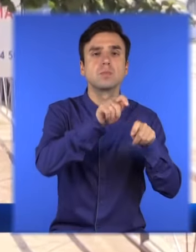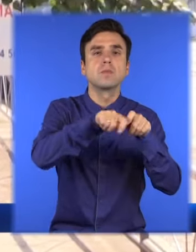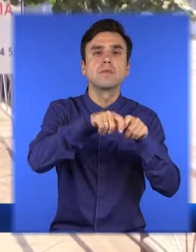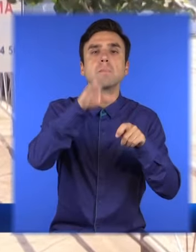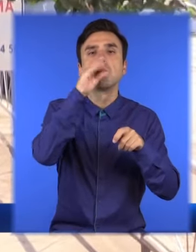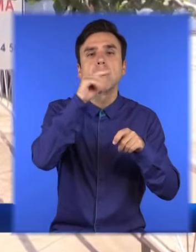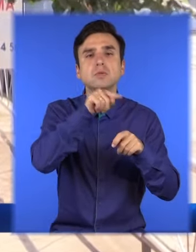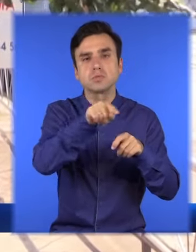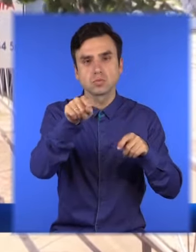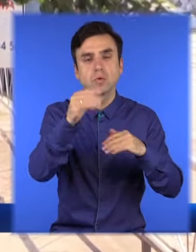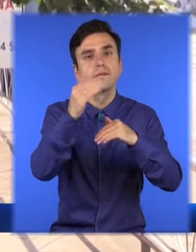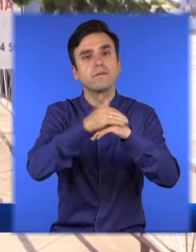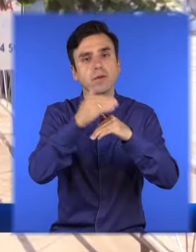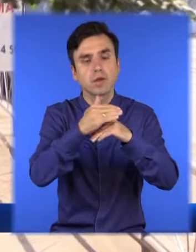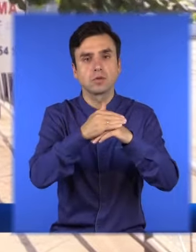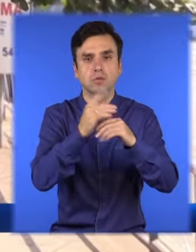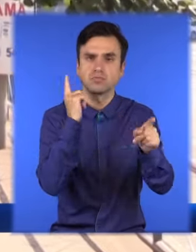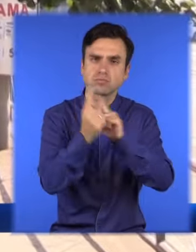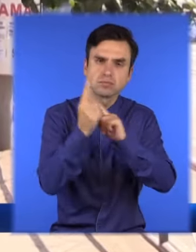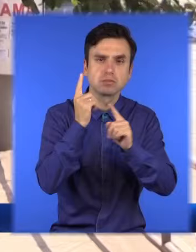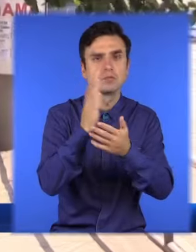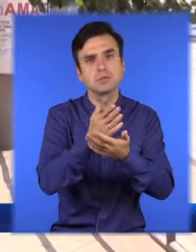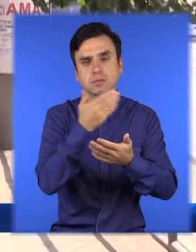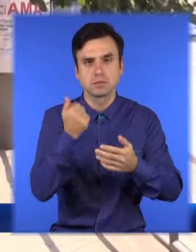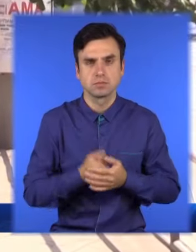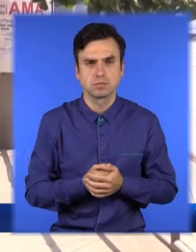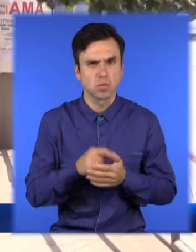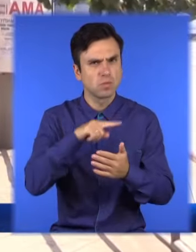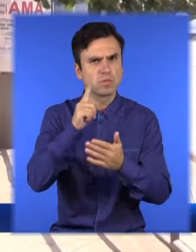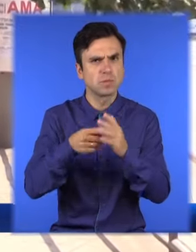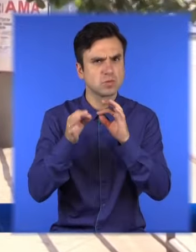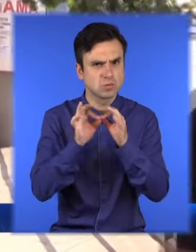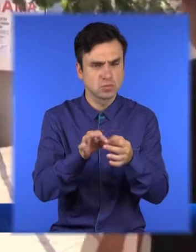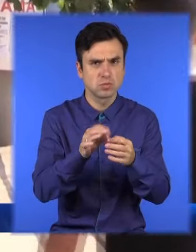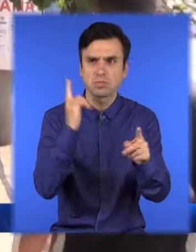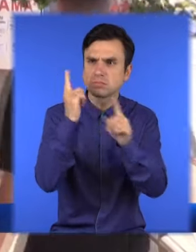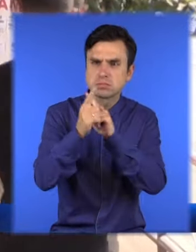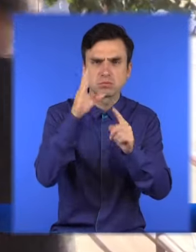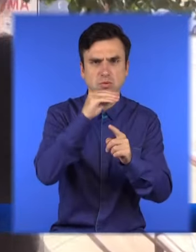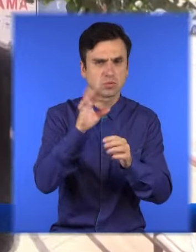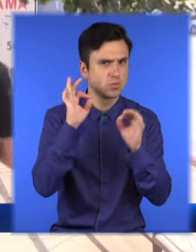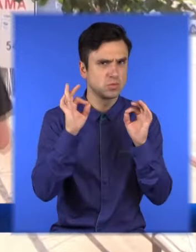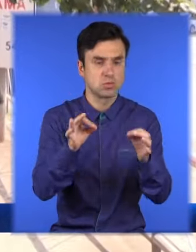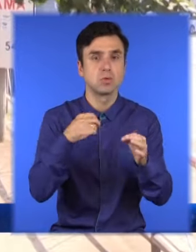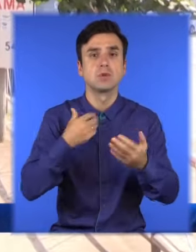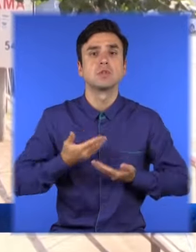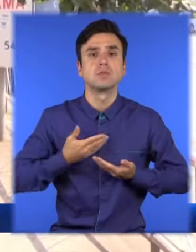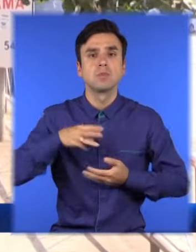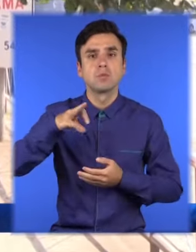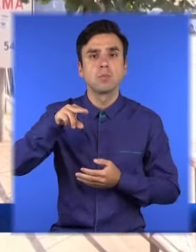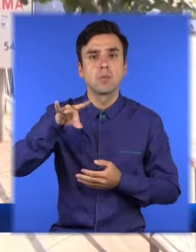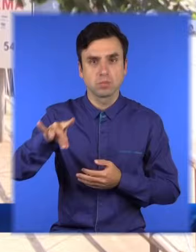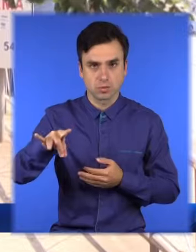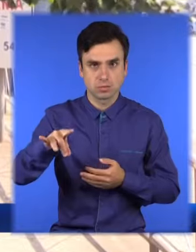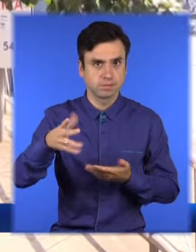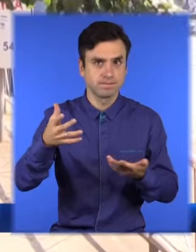складний питання, тому що ніхто не їздить. Да. Я живу на Мокрі, так що взагалі це безпреділ. Одна